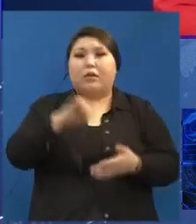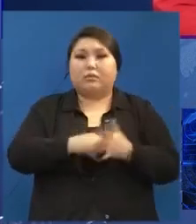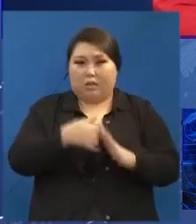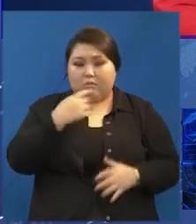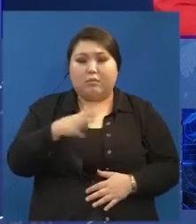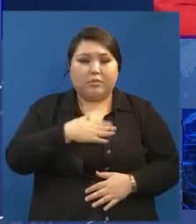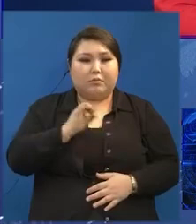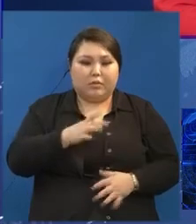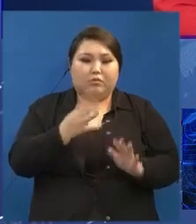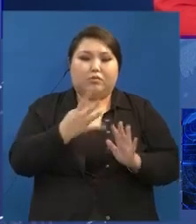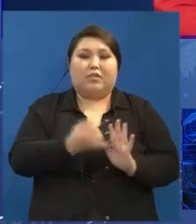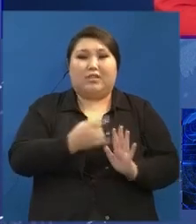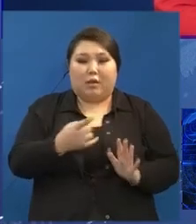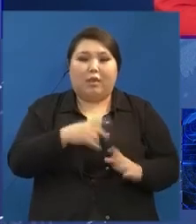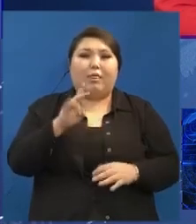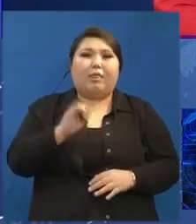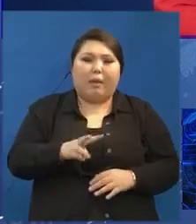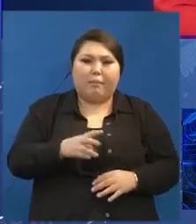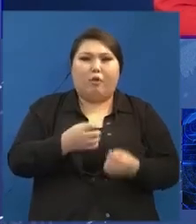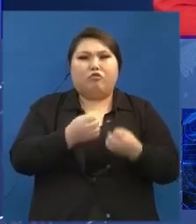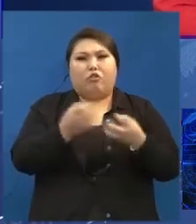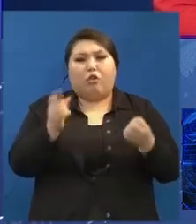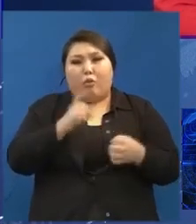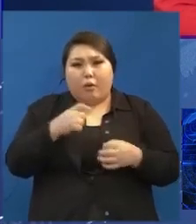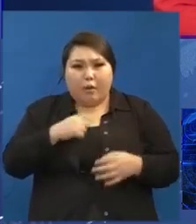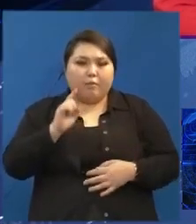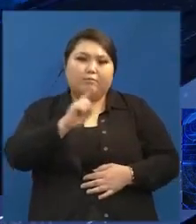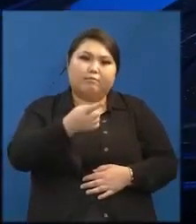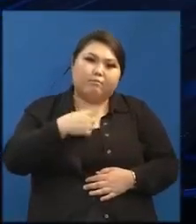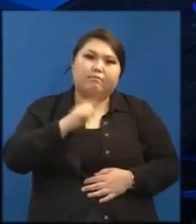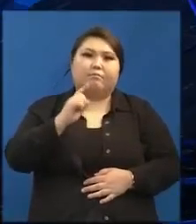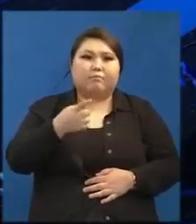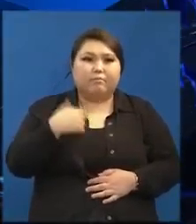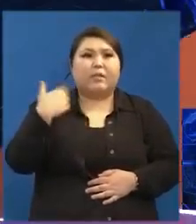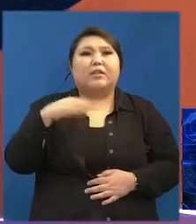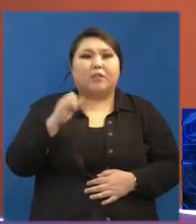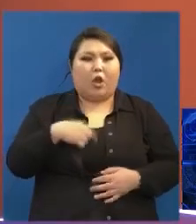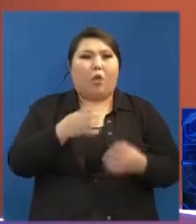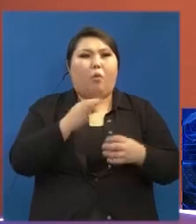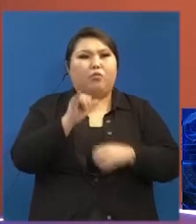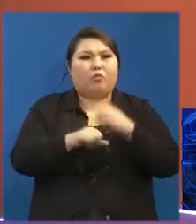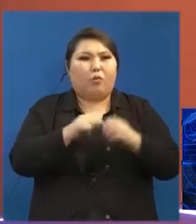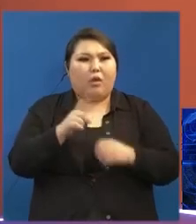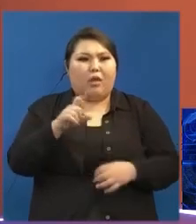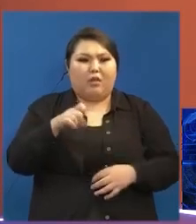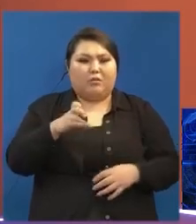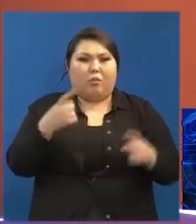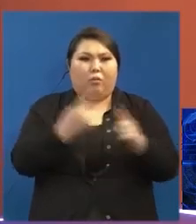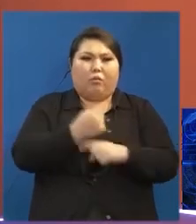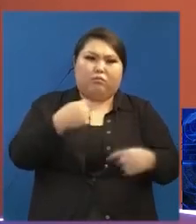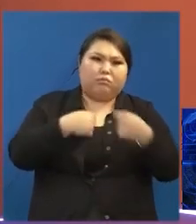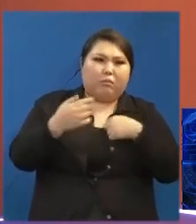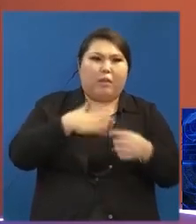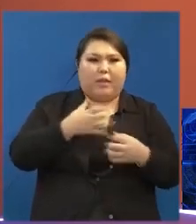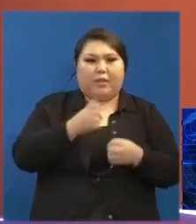би бас 461 намынхаа журмын олон нөхдийг бол бас эргэж очиж исэн. Ялангуяа улс төрийн одоо хэлс хэрэгт гүтгэгдэж